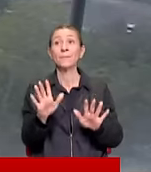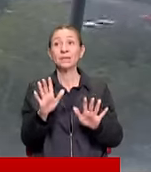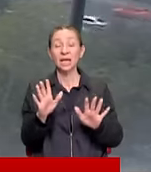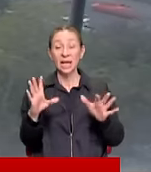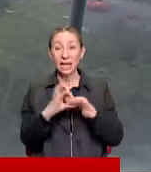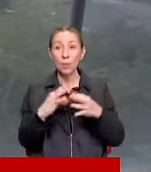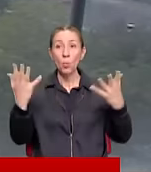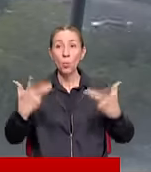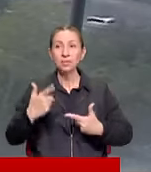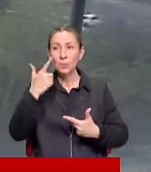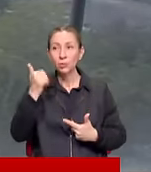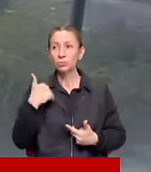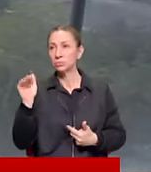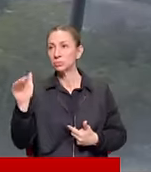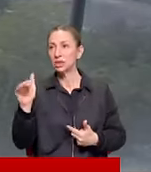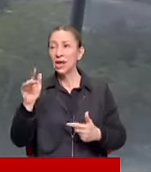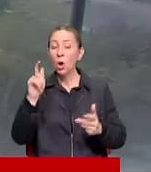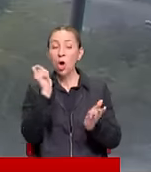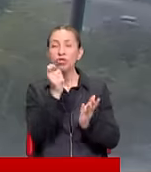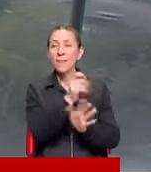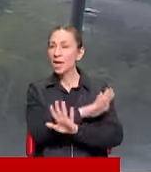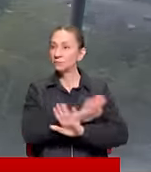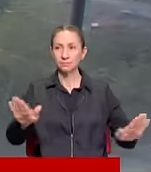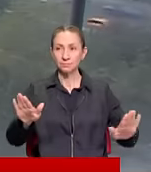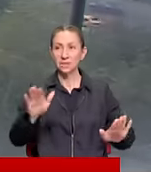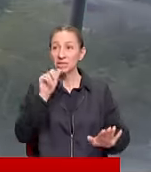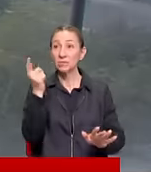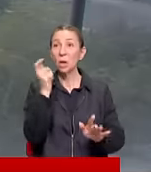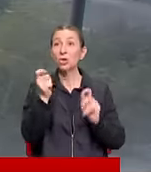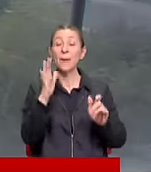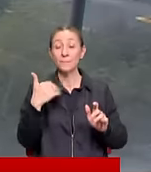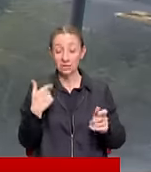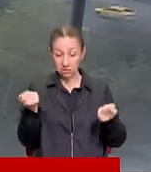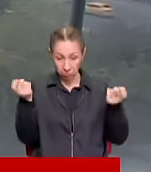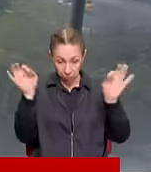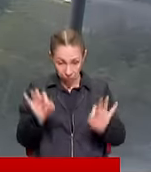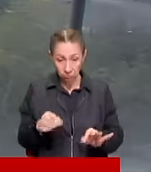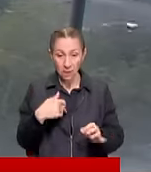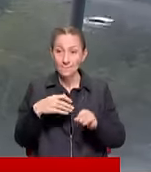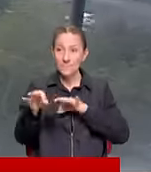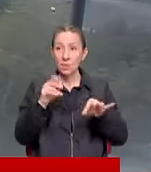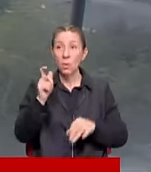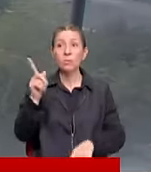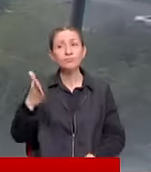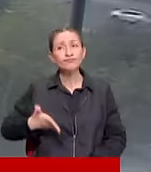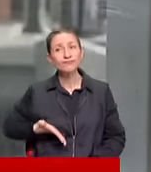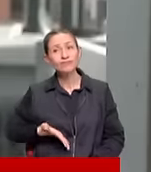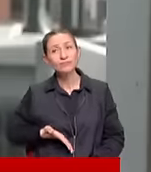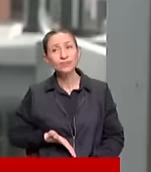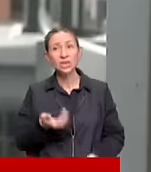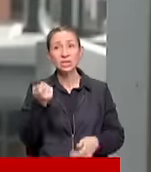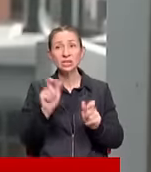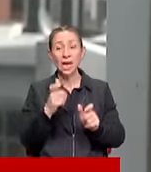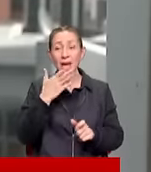Özellikle muhasebe müdürümüze dedik ki sakın ödeme yapmayın. Hiçbir yere biz gelelim, planlayalım. Buna rağmen